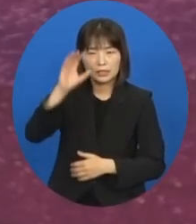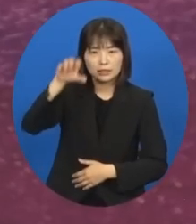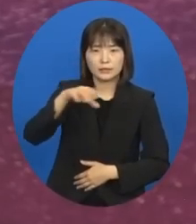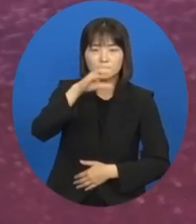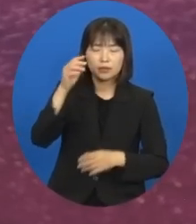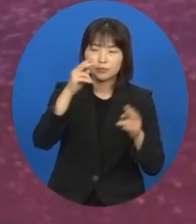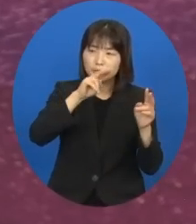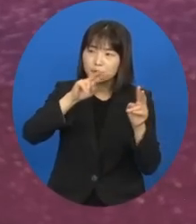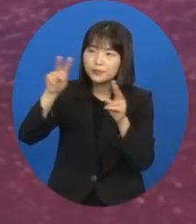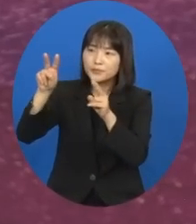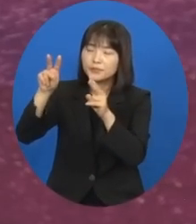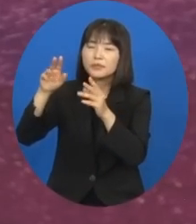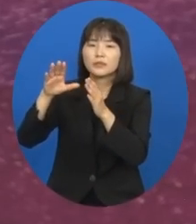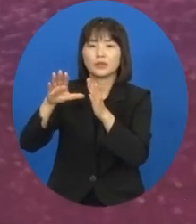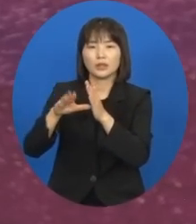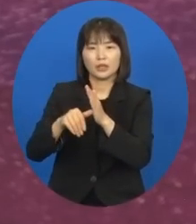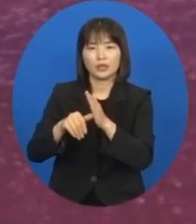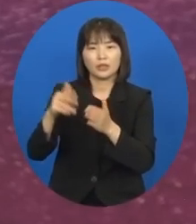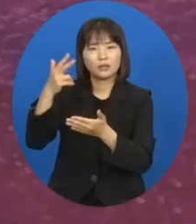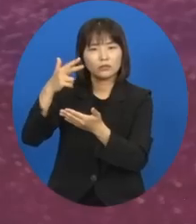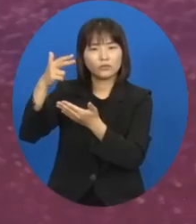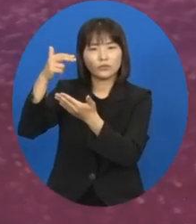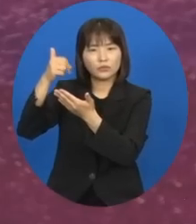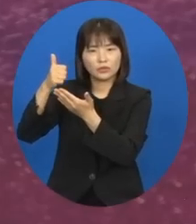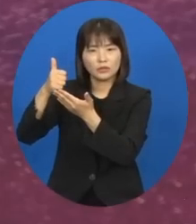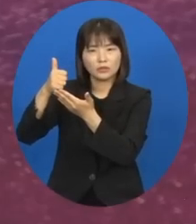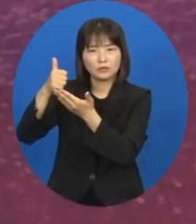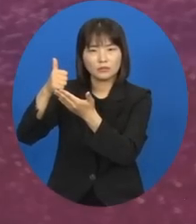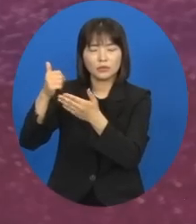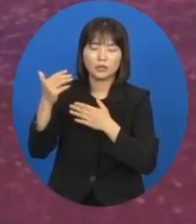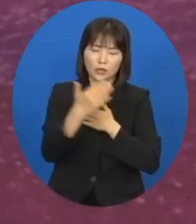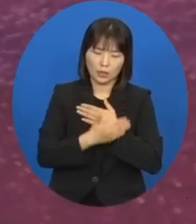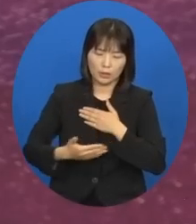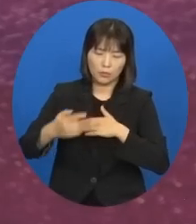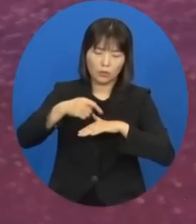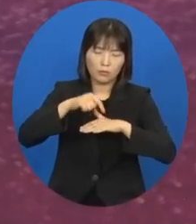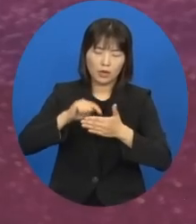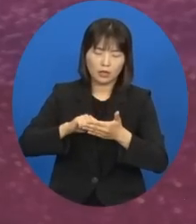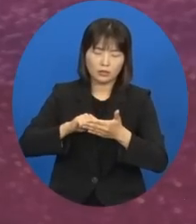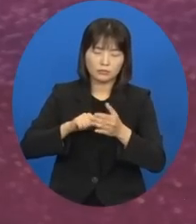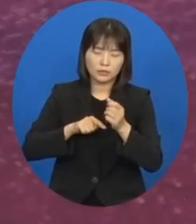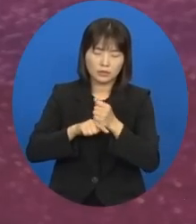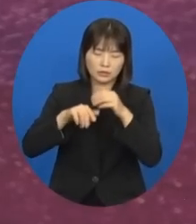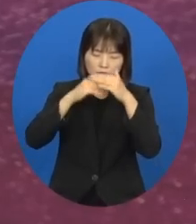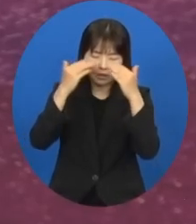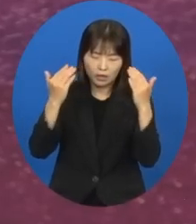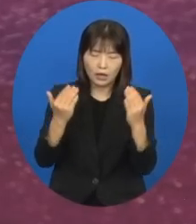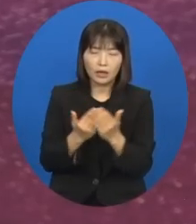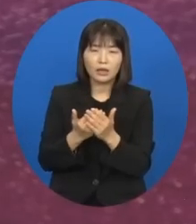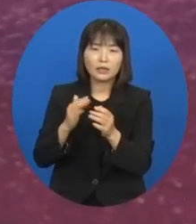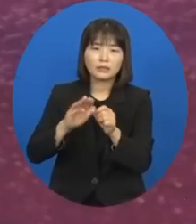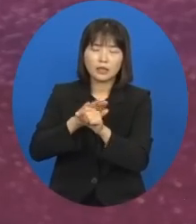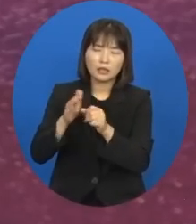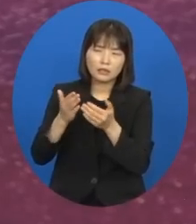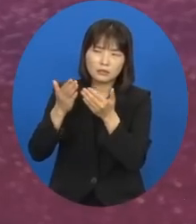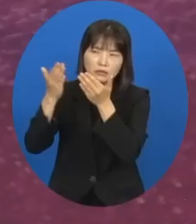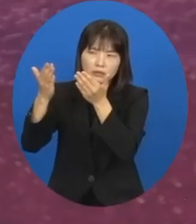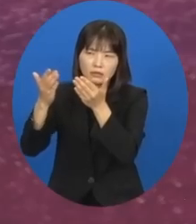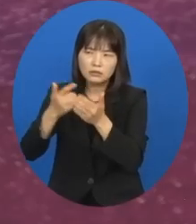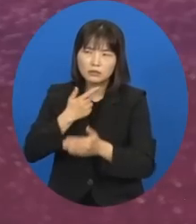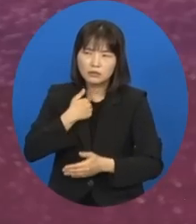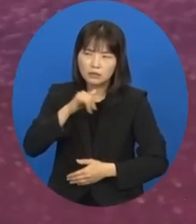십자가를 바라보는데 저는 주님께 몸과 마음과 뜻을 다하여 사랑한 적이 있었나